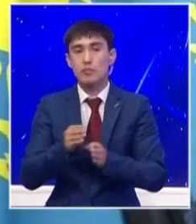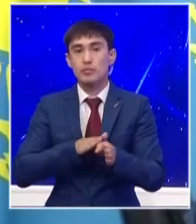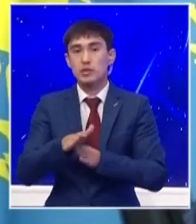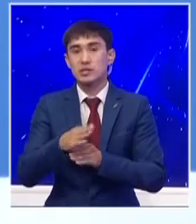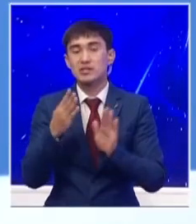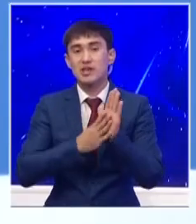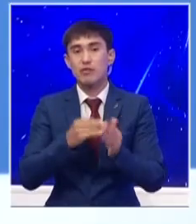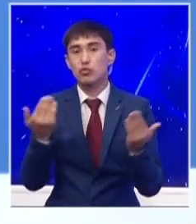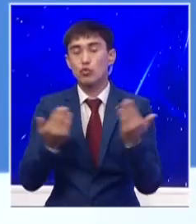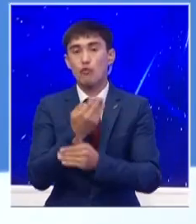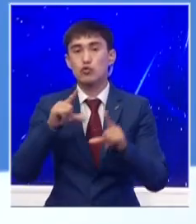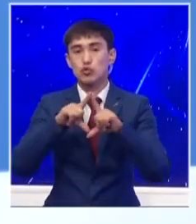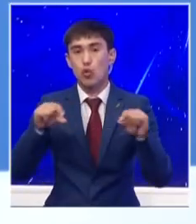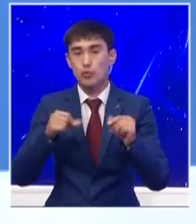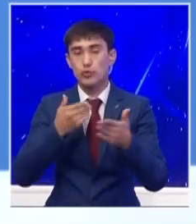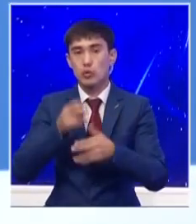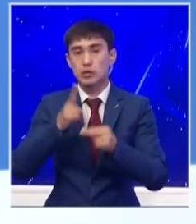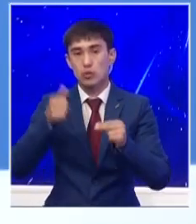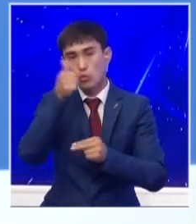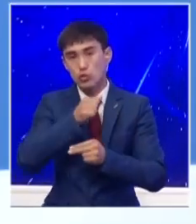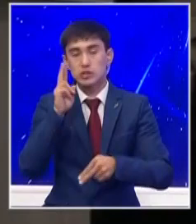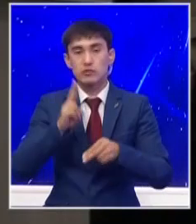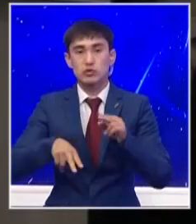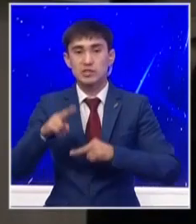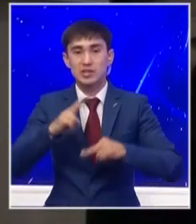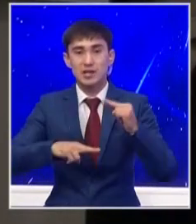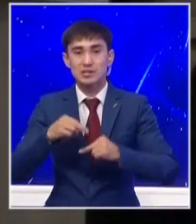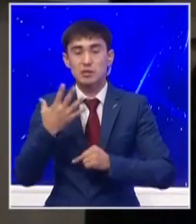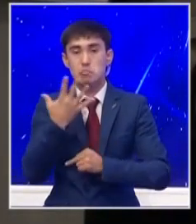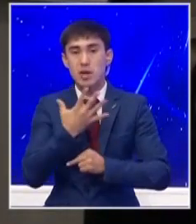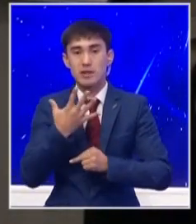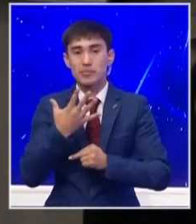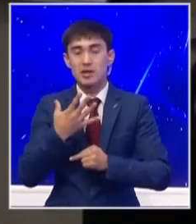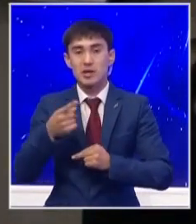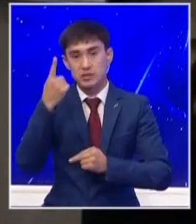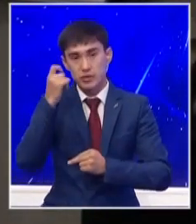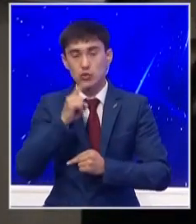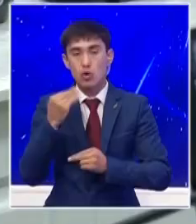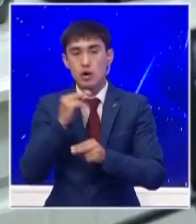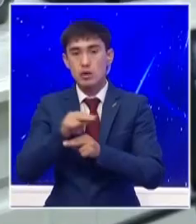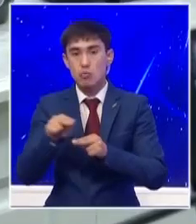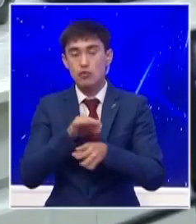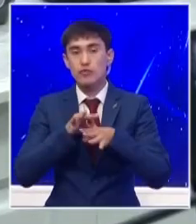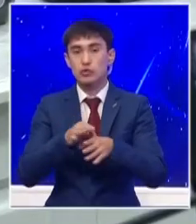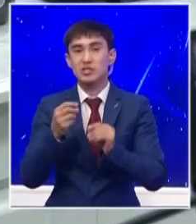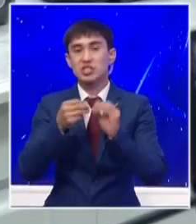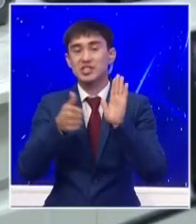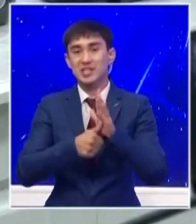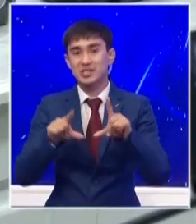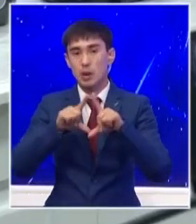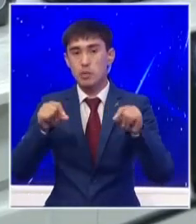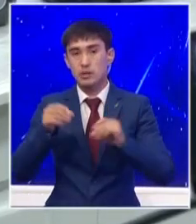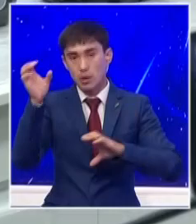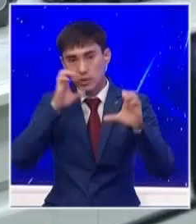эксплуатацию 9 новых школ. До конца года будет завершено строительство еще 5. Известно, что капитальный ремонт ведется на 16